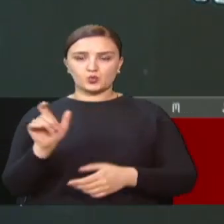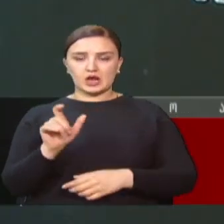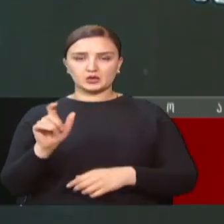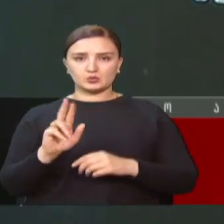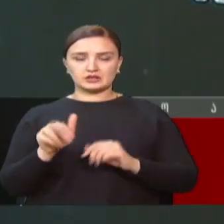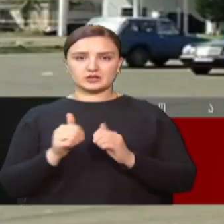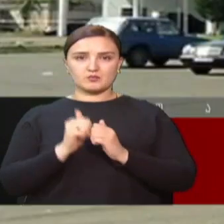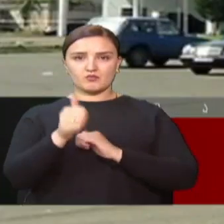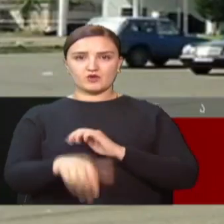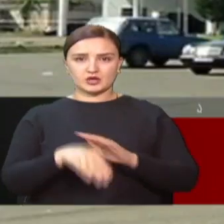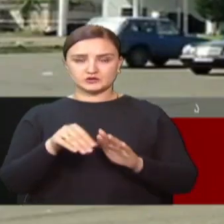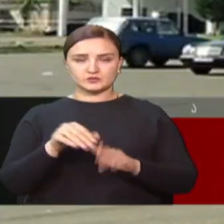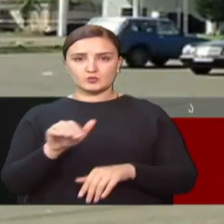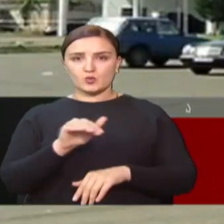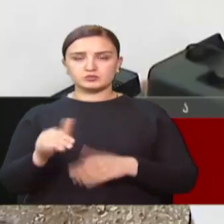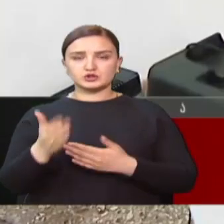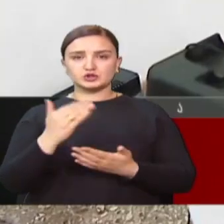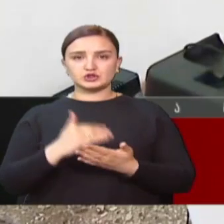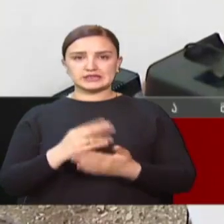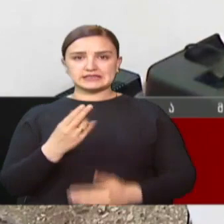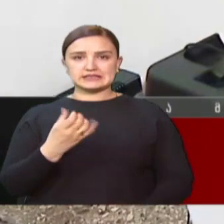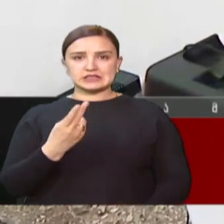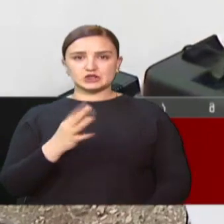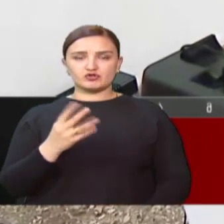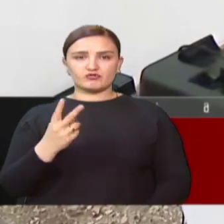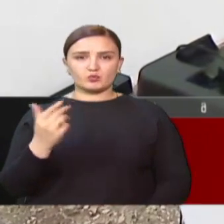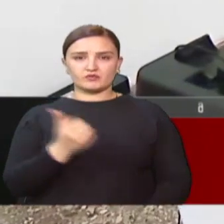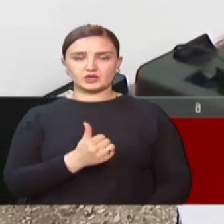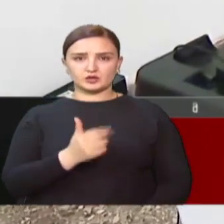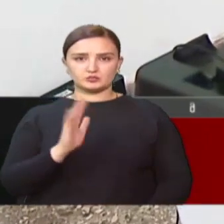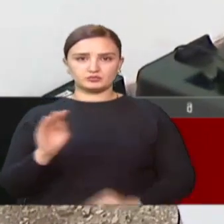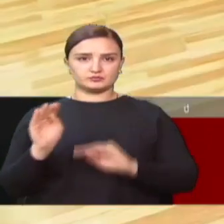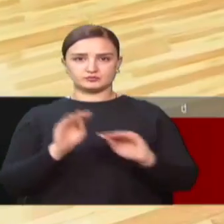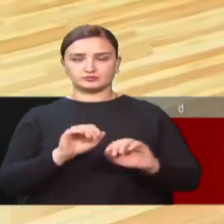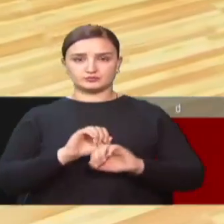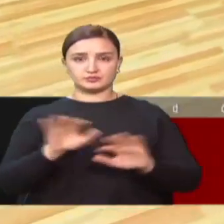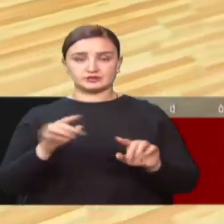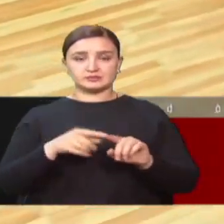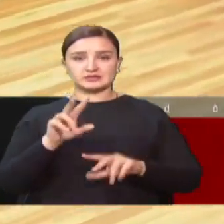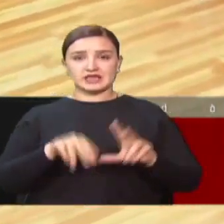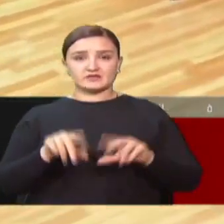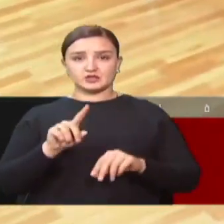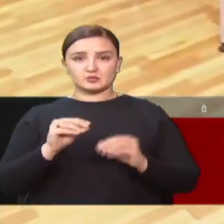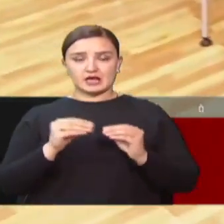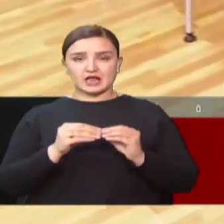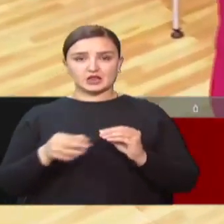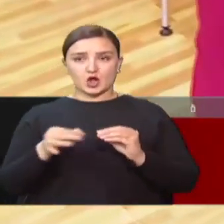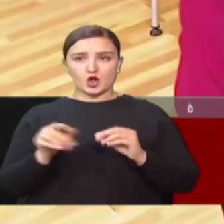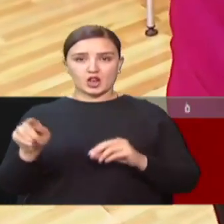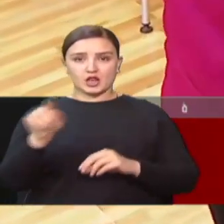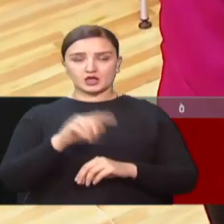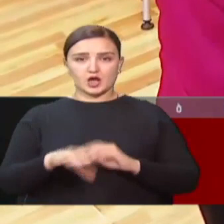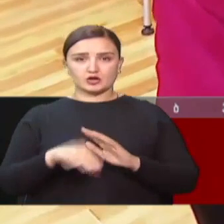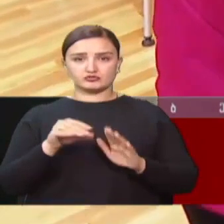რიგგარეშე არჩევნების ოფიციალურ შედეგებს ცესკო ორ კვირაში გამოაქვეყნებს. Იმის გათვალისწინებით, რომ 10-ვე ოლქში